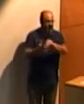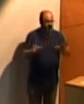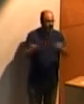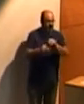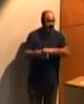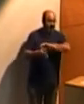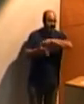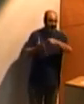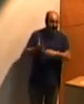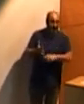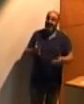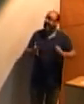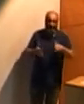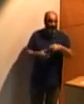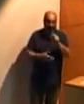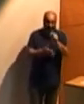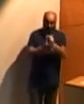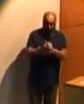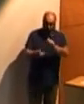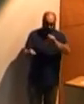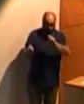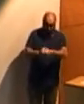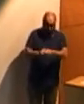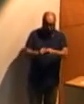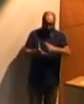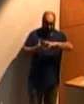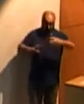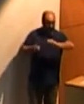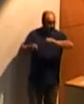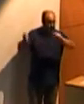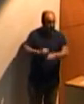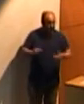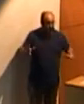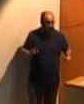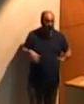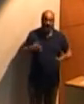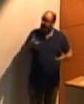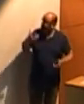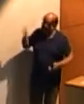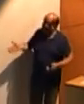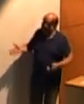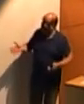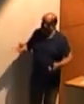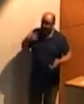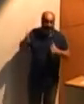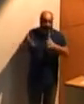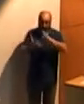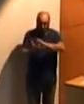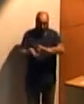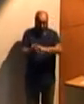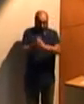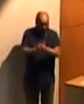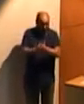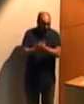et bien je peux modifier mon corps de lego le corps des masses et ce corps des masses et bien il faut savoir des conséquences effectivement